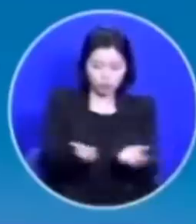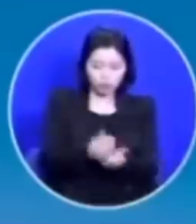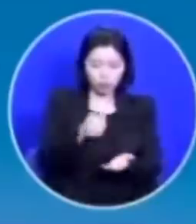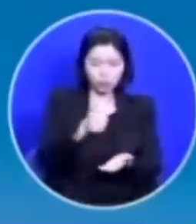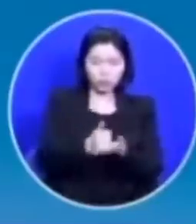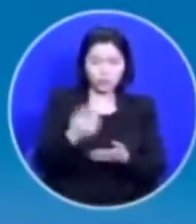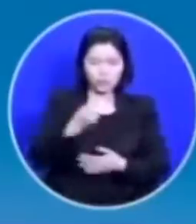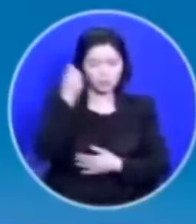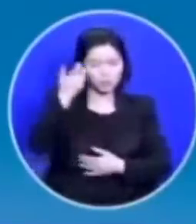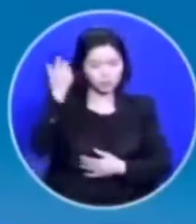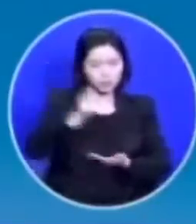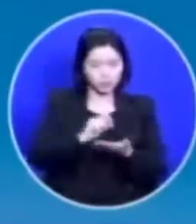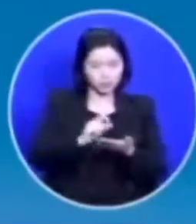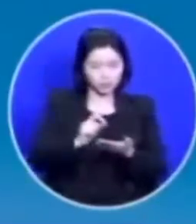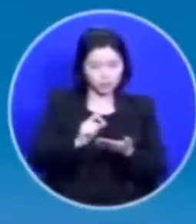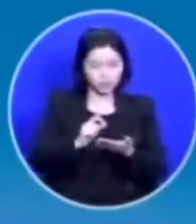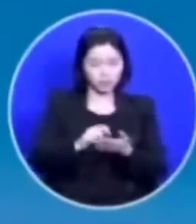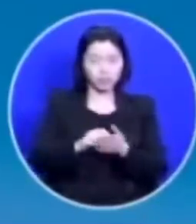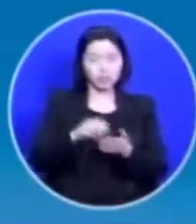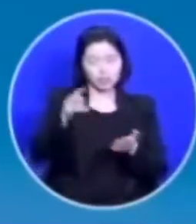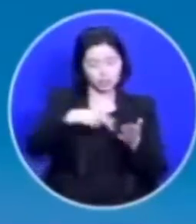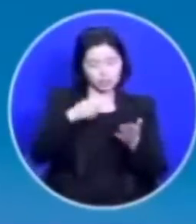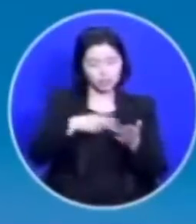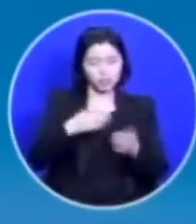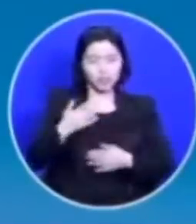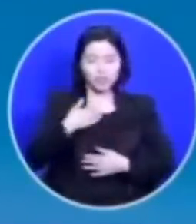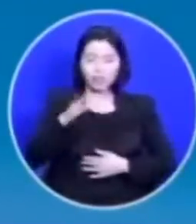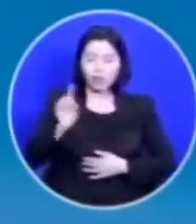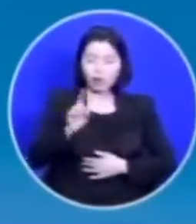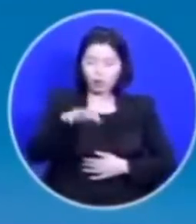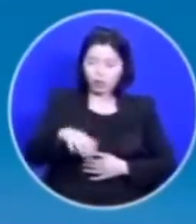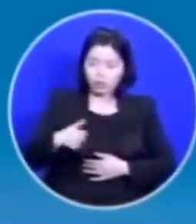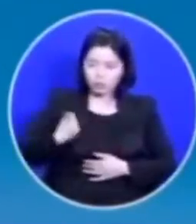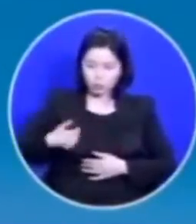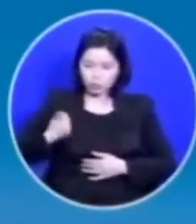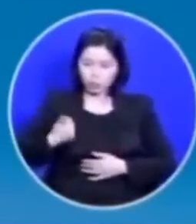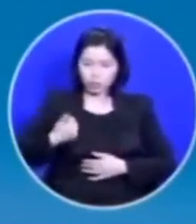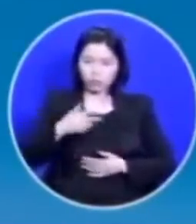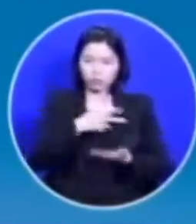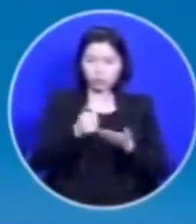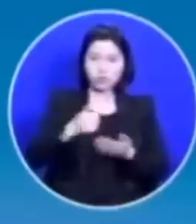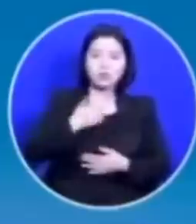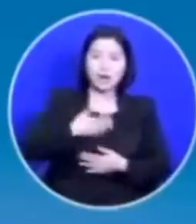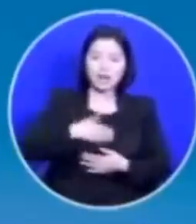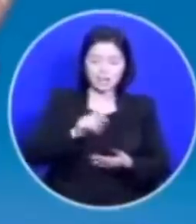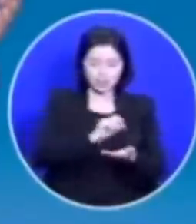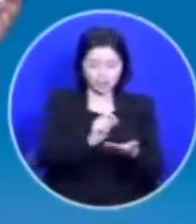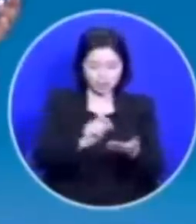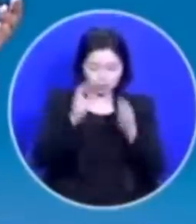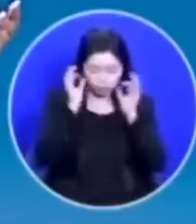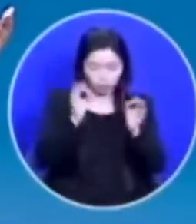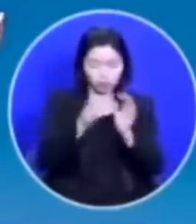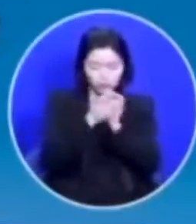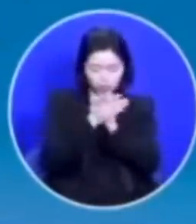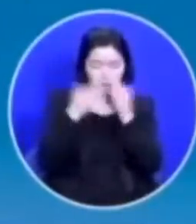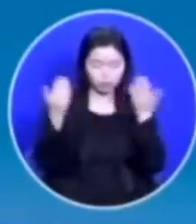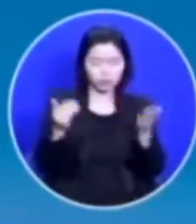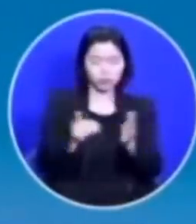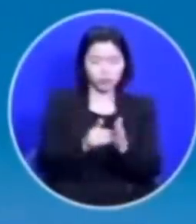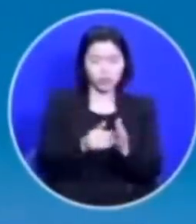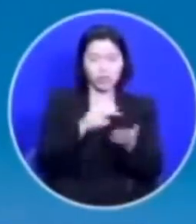내가 어디 있는지 나는 알 수 없으나 우리 주님은 아신다는 글을 읽고 기도했습니다 주님